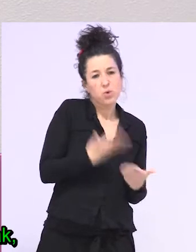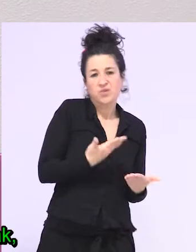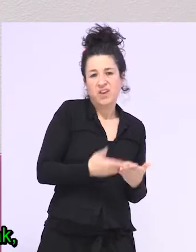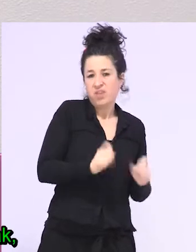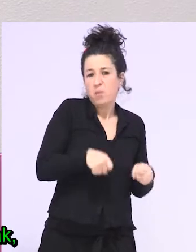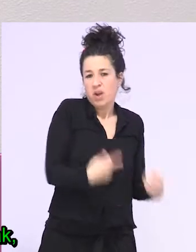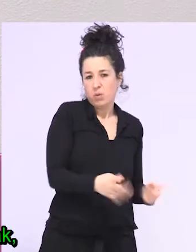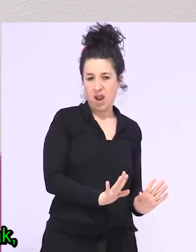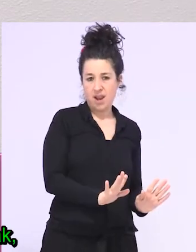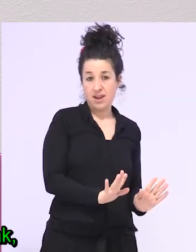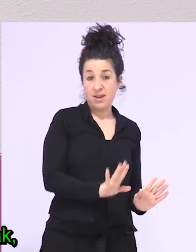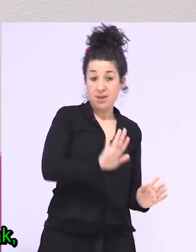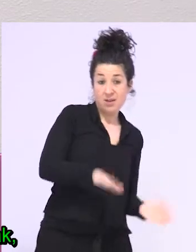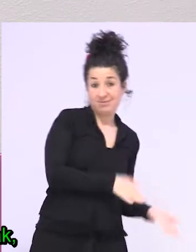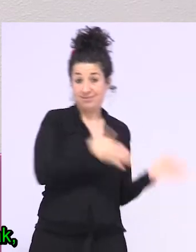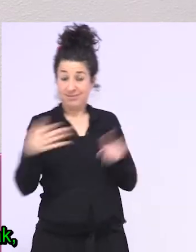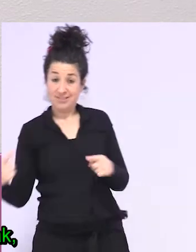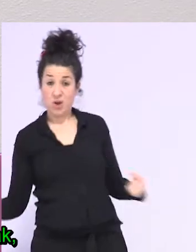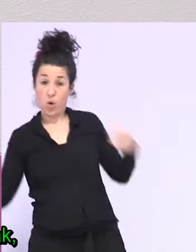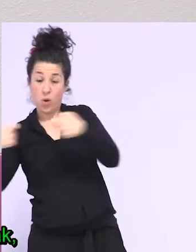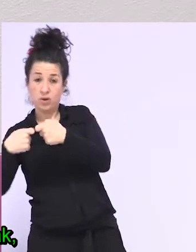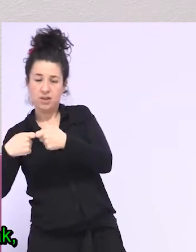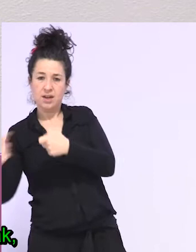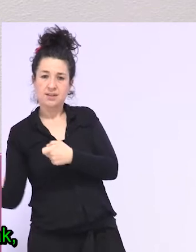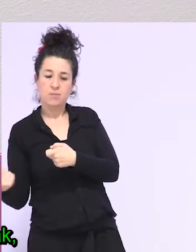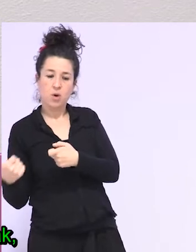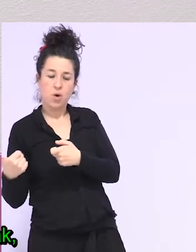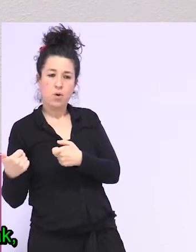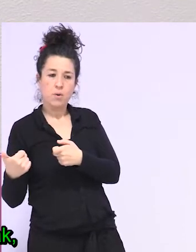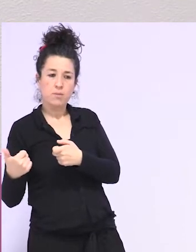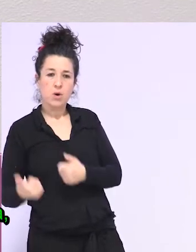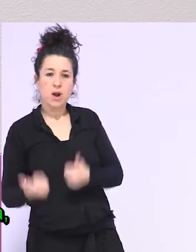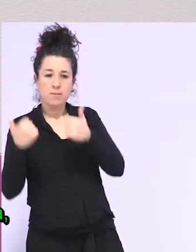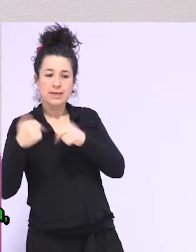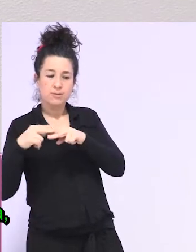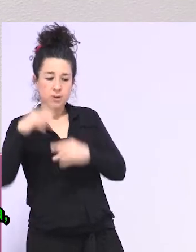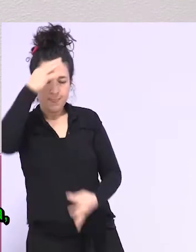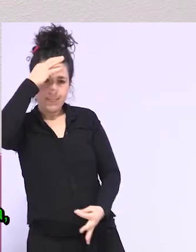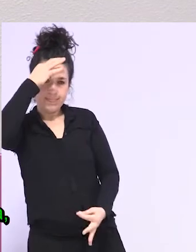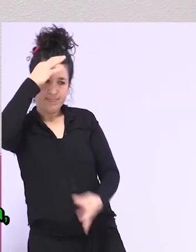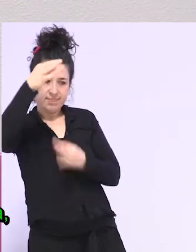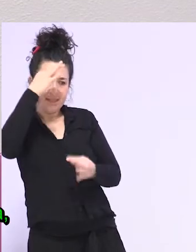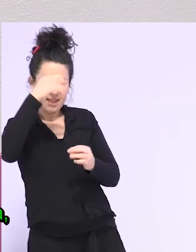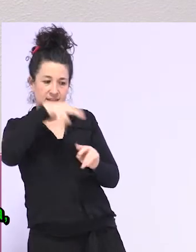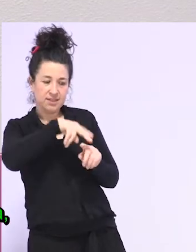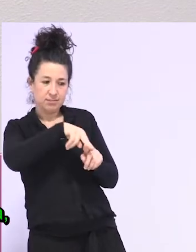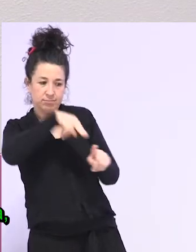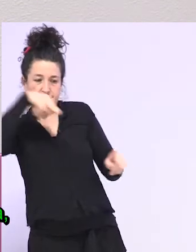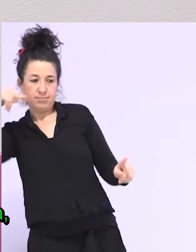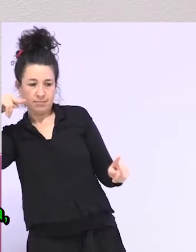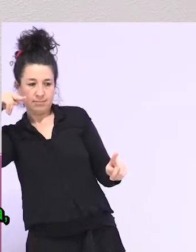horri kontra egiteko edo egongo lirateke ba irakurketa sistemikoagoak, ez? Detaileetatik urruntzen dutenak begira